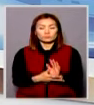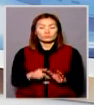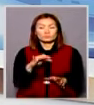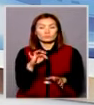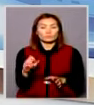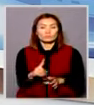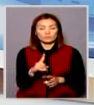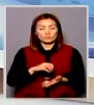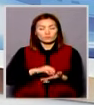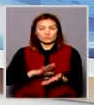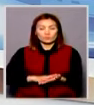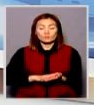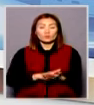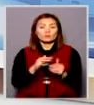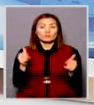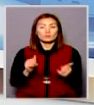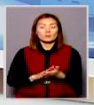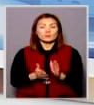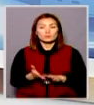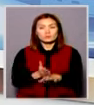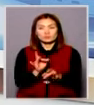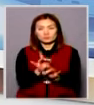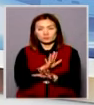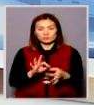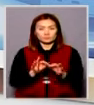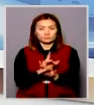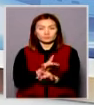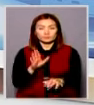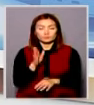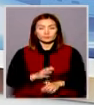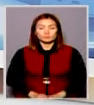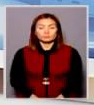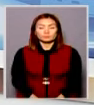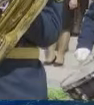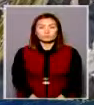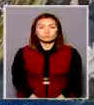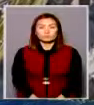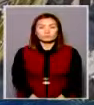вас успанов установлен бюст и организован концерт подробности в материале